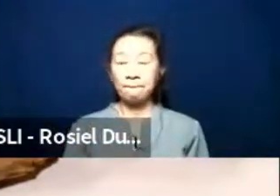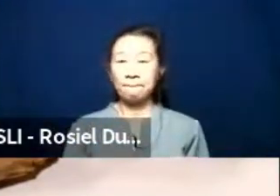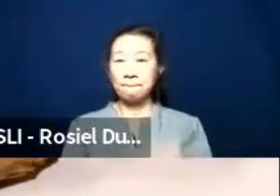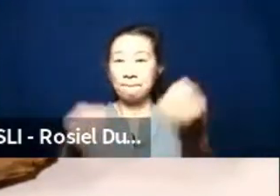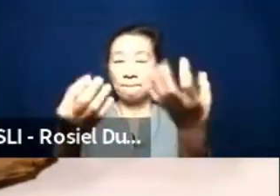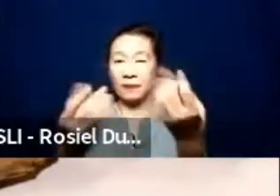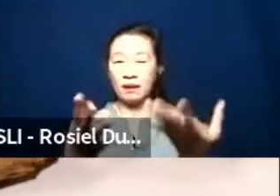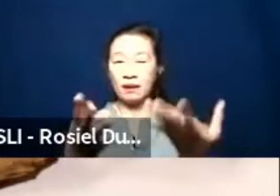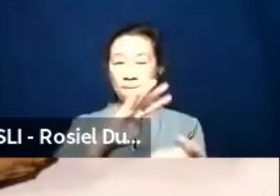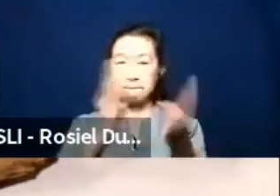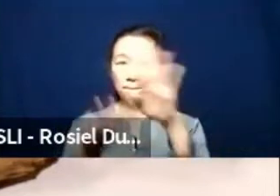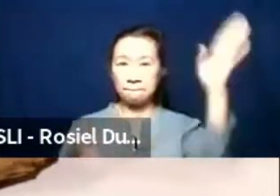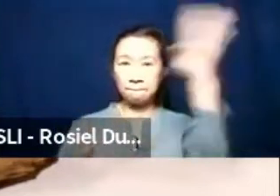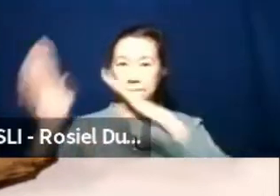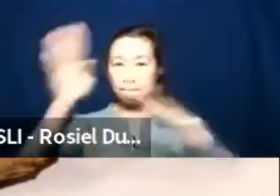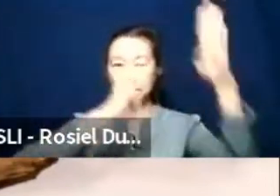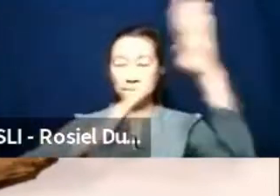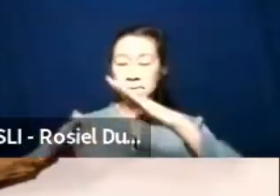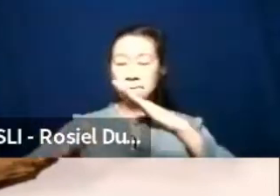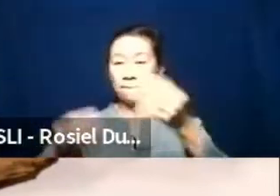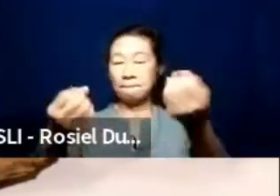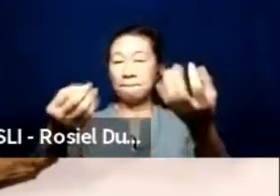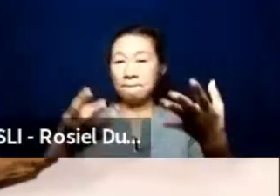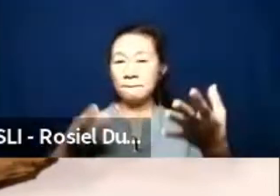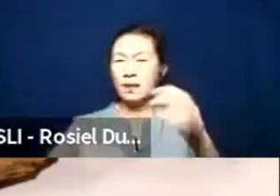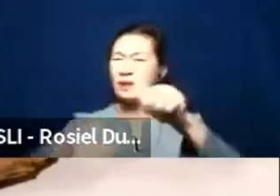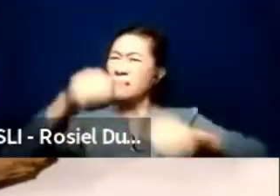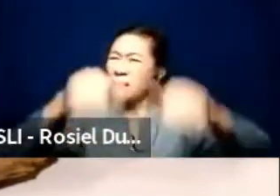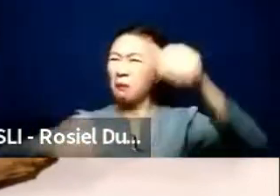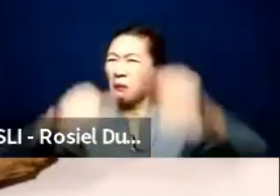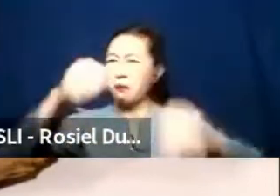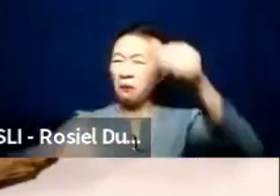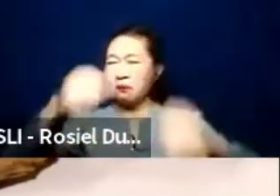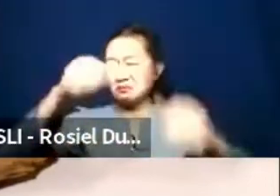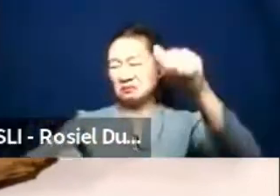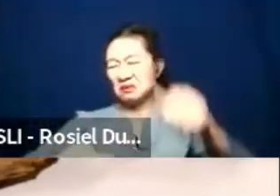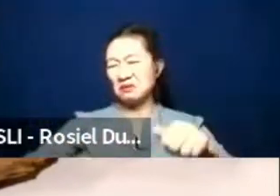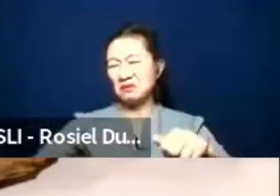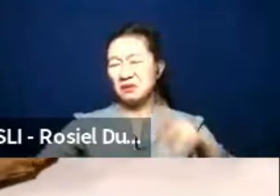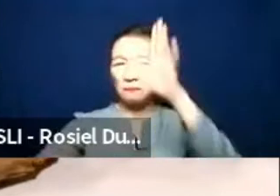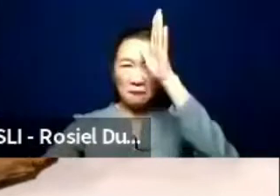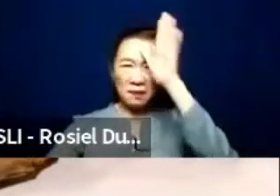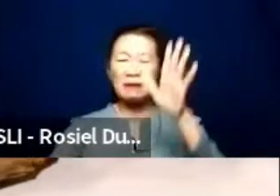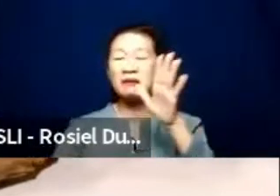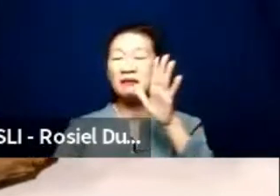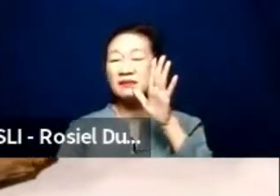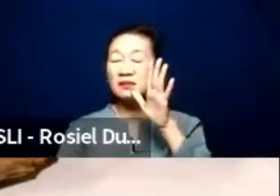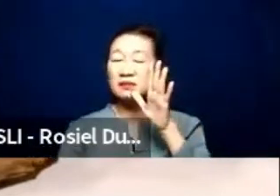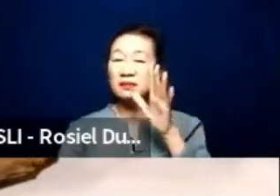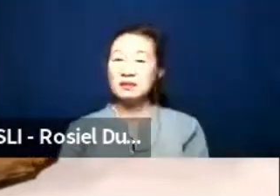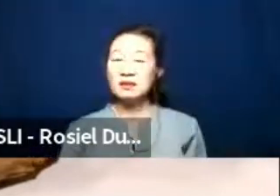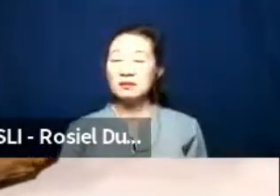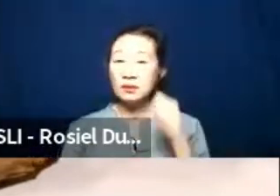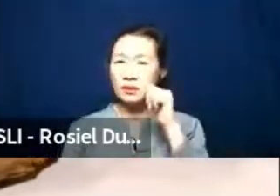daming nagiging issues or ang daming nagiging alinlangan, no, uncertainties ng parents. Siyempre,